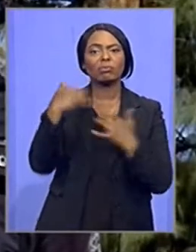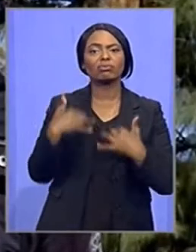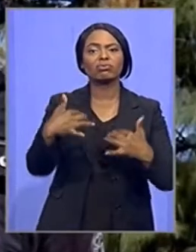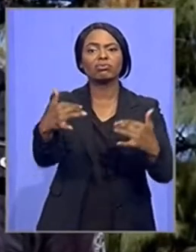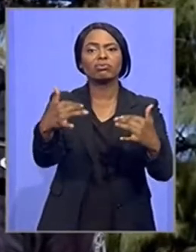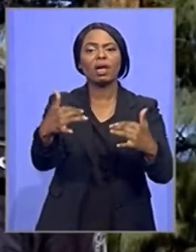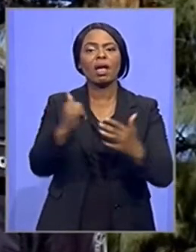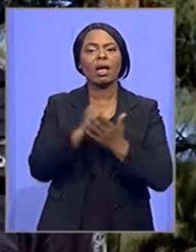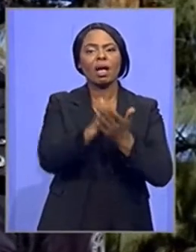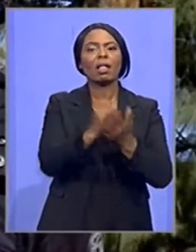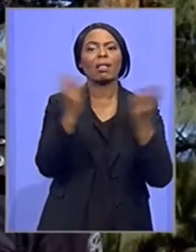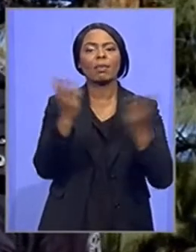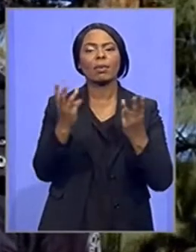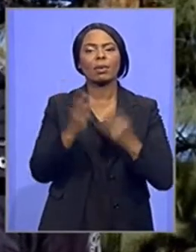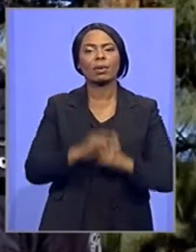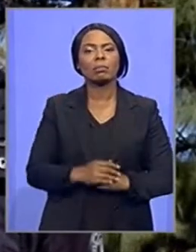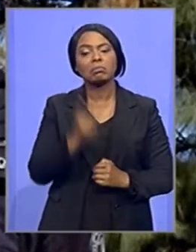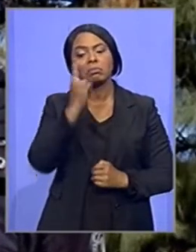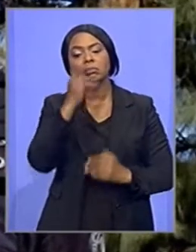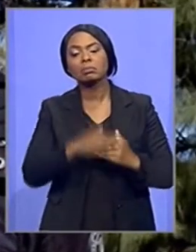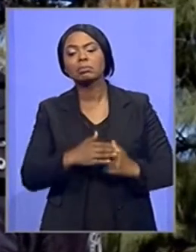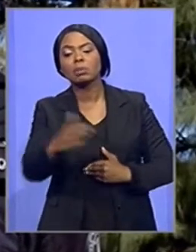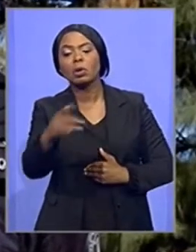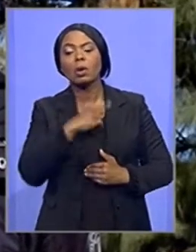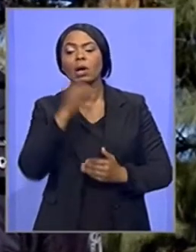me tla bona gore hana go etsamaya a se ba re